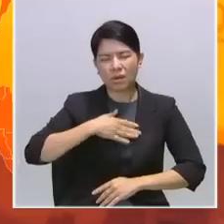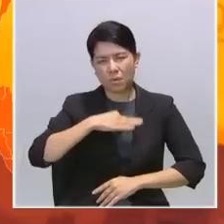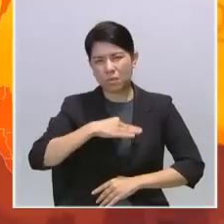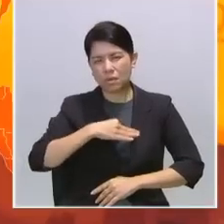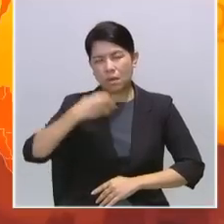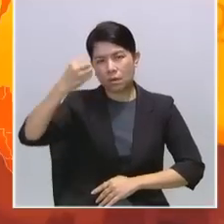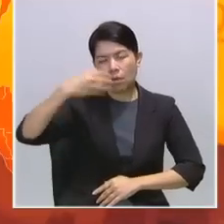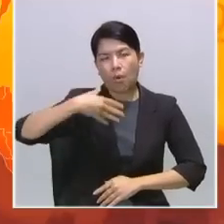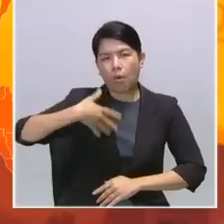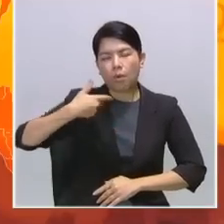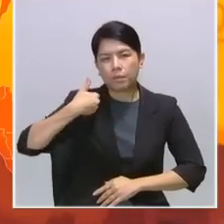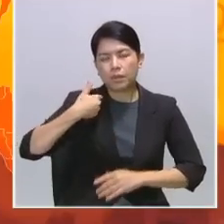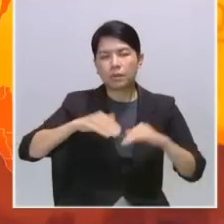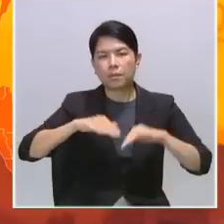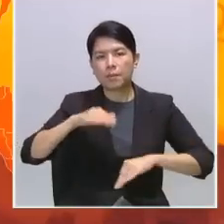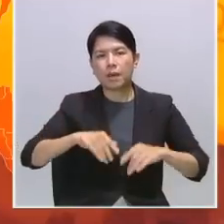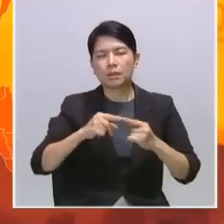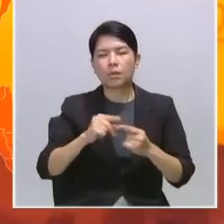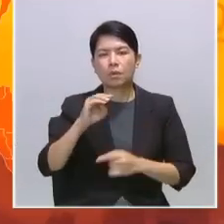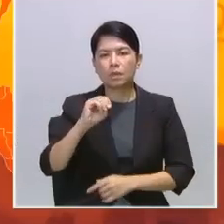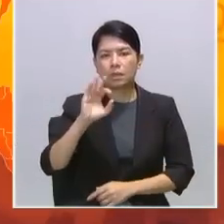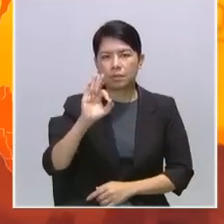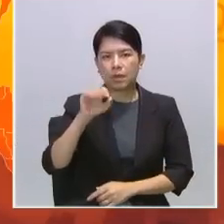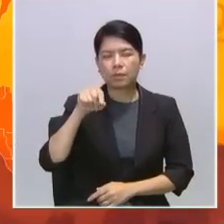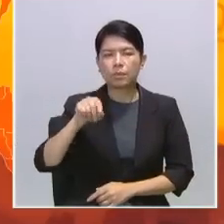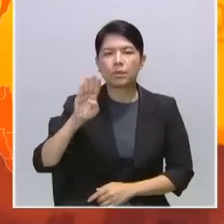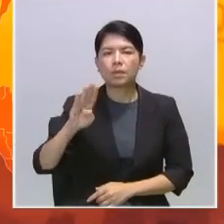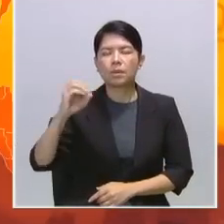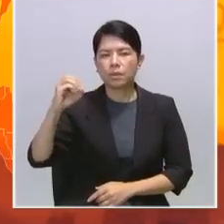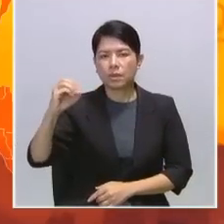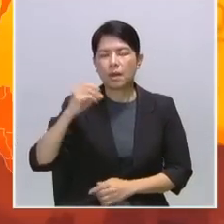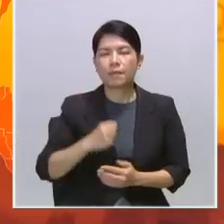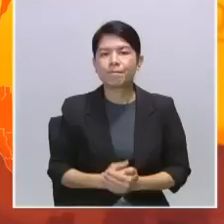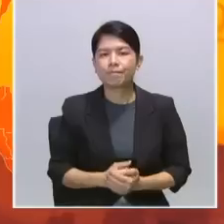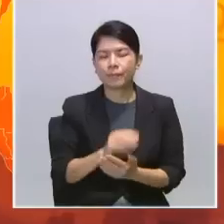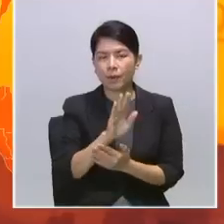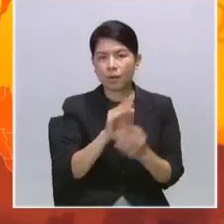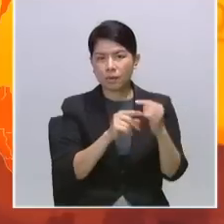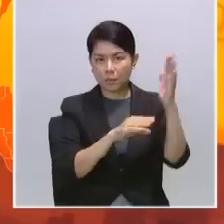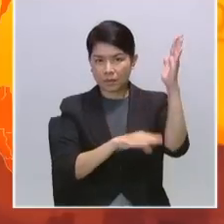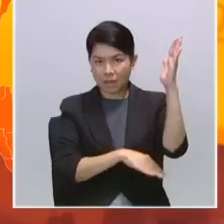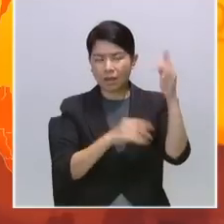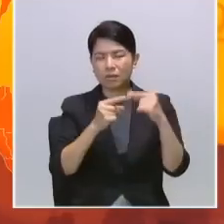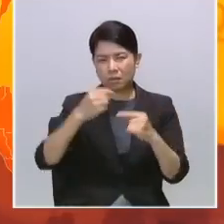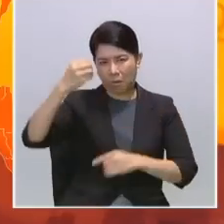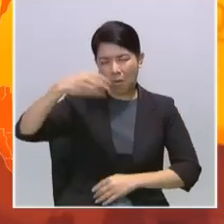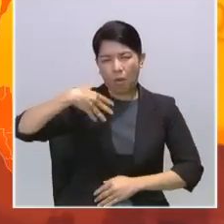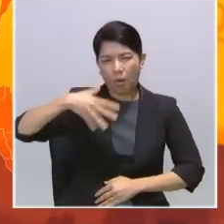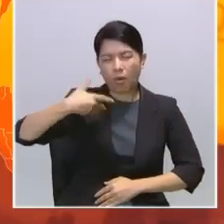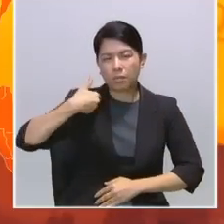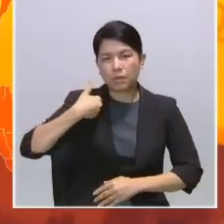รารู้สึกเองนะคะ ครับ อยู่ที่ 49.4 องศาเซลเซียสส่วนภาคใต้ค่ะก็ร้อนเช่นกันอุณ